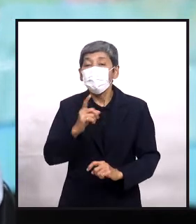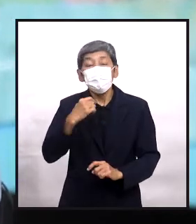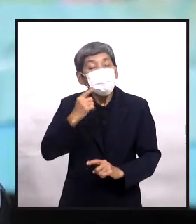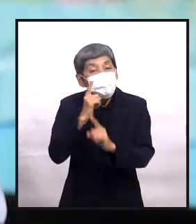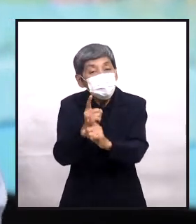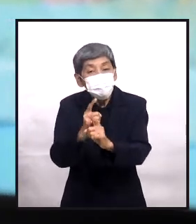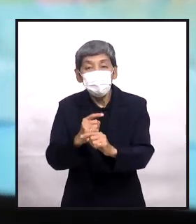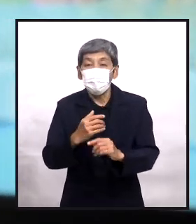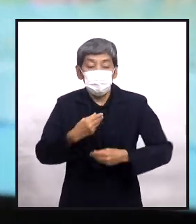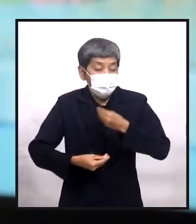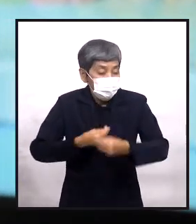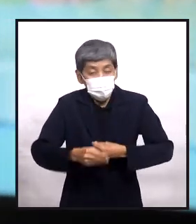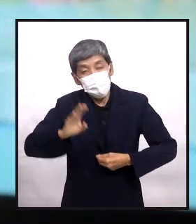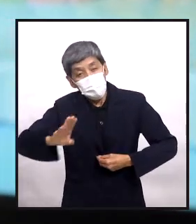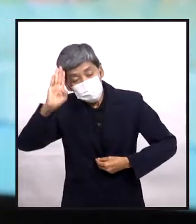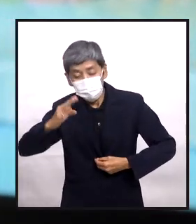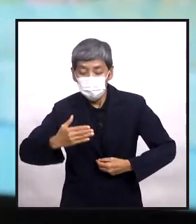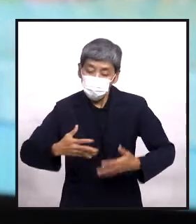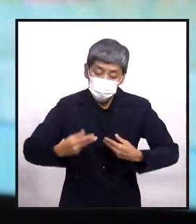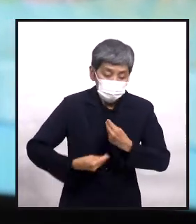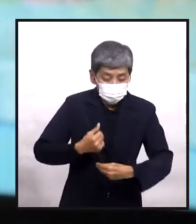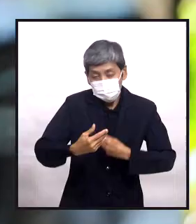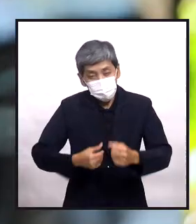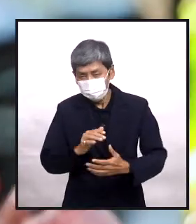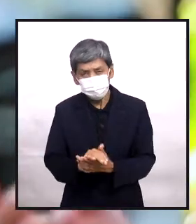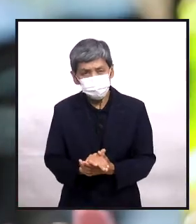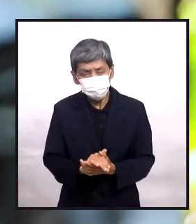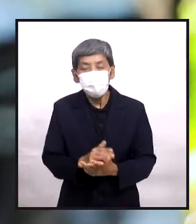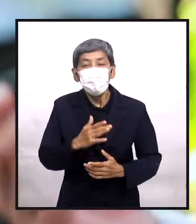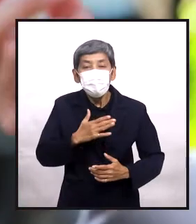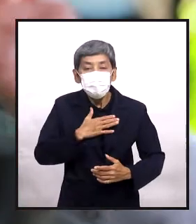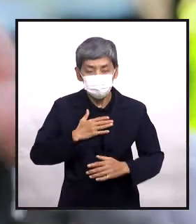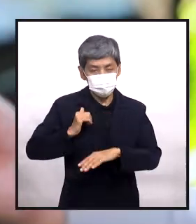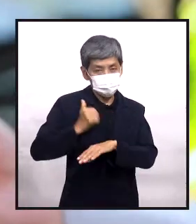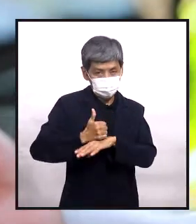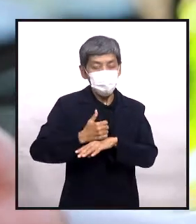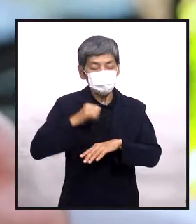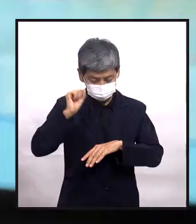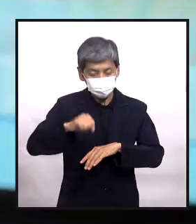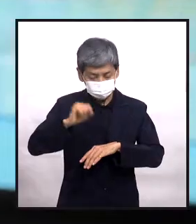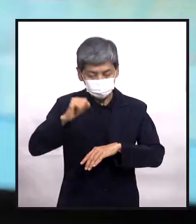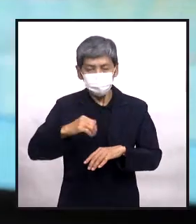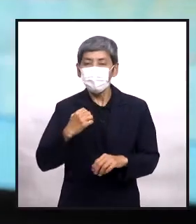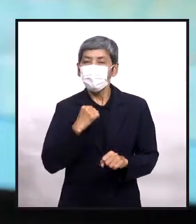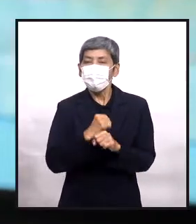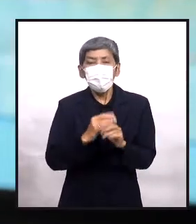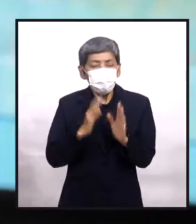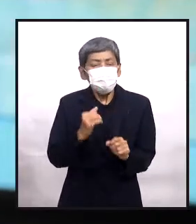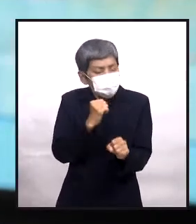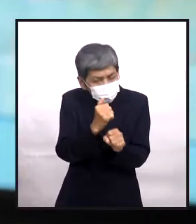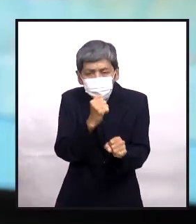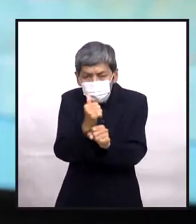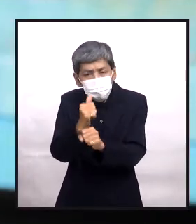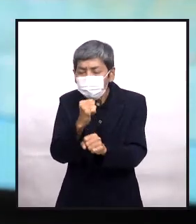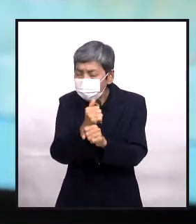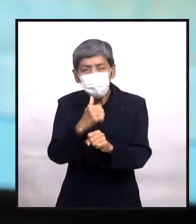าตามกระแสถ้าเอาในภาคธุรกิจนะฮะก ็ คือเราเรียกว่าเป็นเรดโอเชียนมันไม่ใช่แค่สวนนะเราไปเป็นผู้นำกระแสสามารถคนธรรมดาเนี่ยท